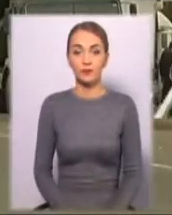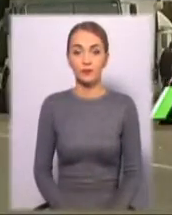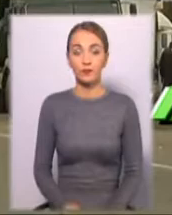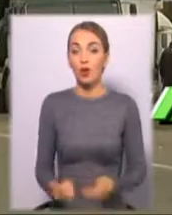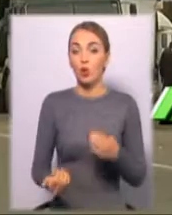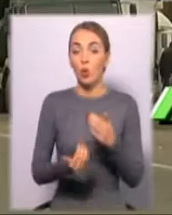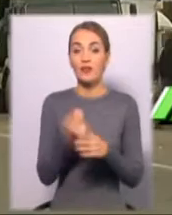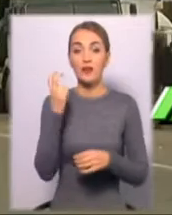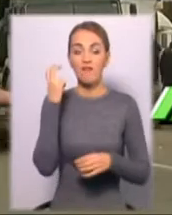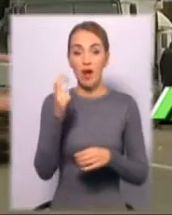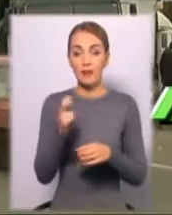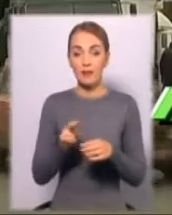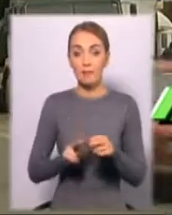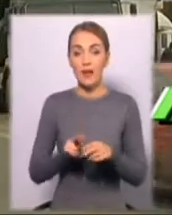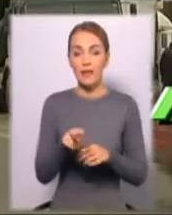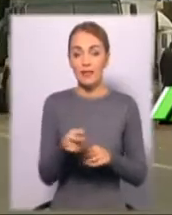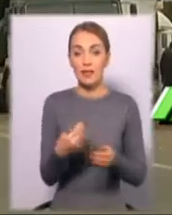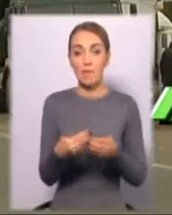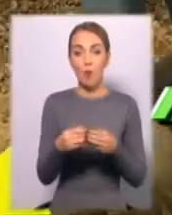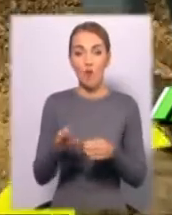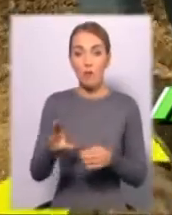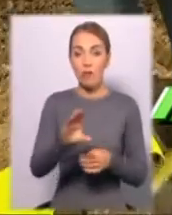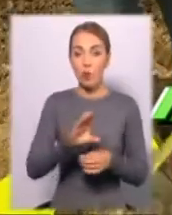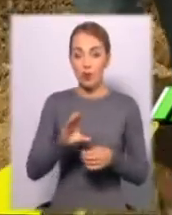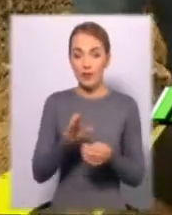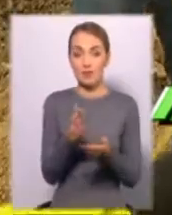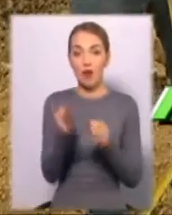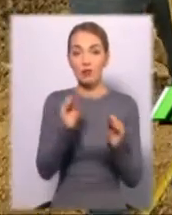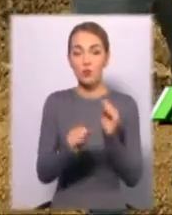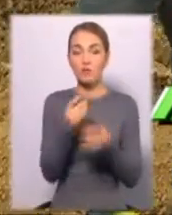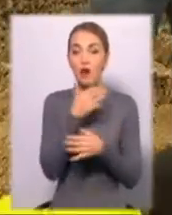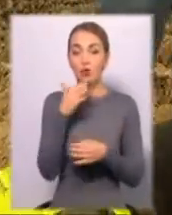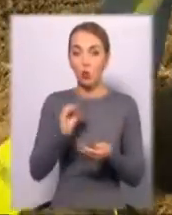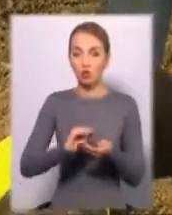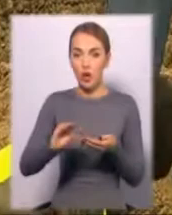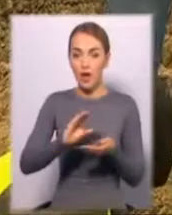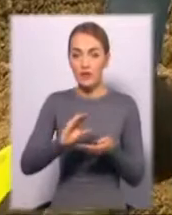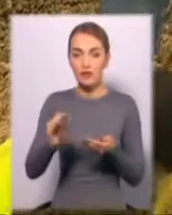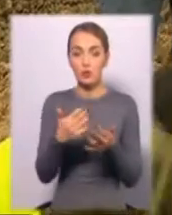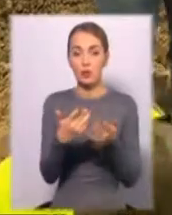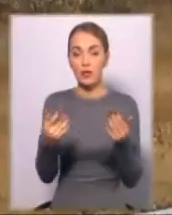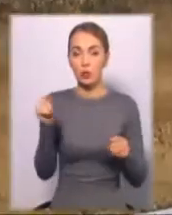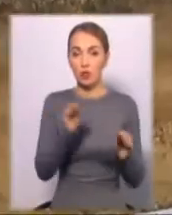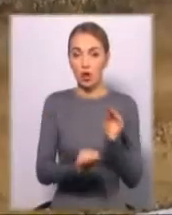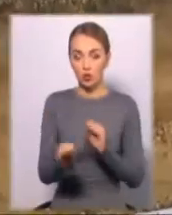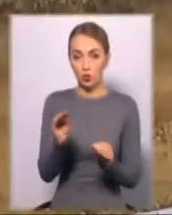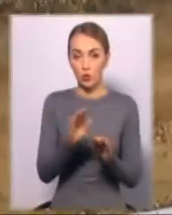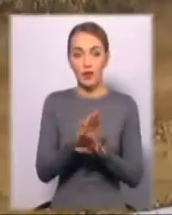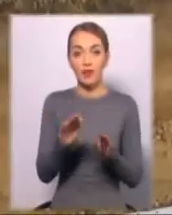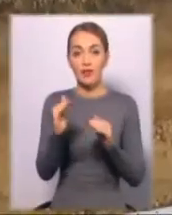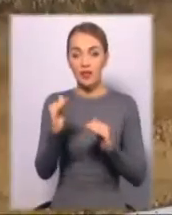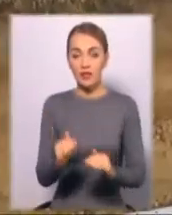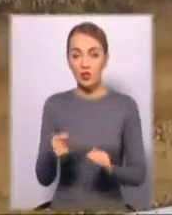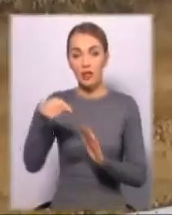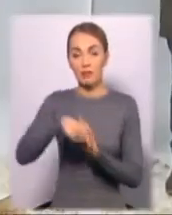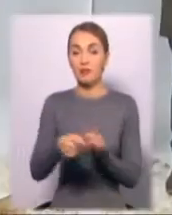Нові трамвайні переїзди – немов пироги. Вони складаються з багатьох шарів з різноманітною начинкою. Найнижчий – на глибині